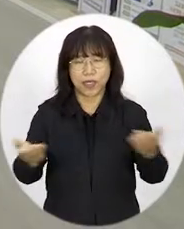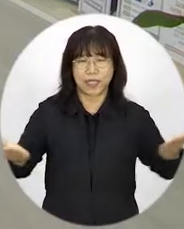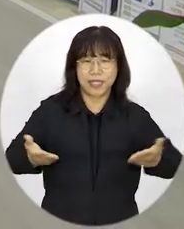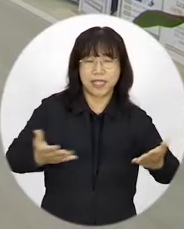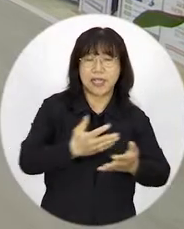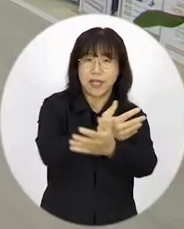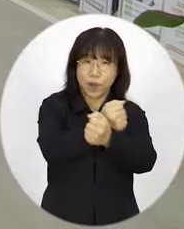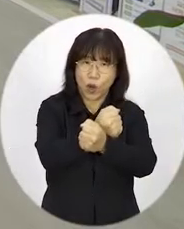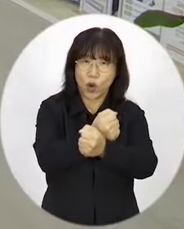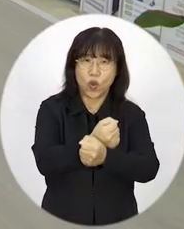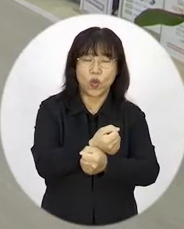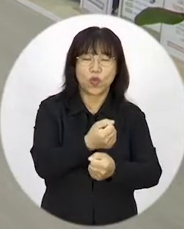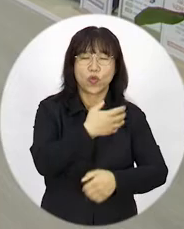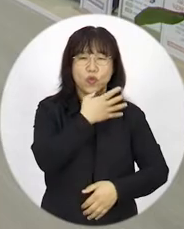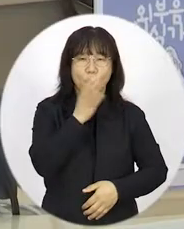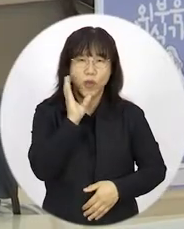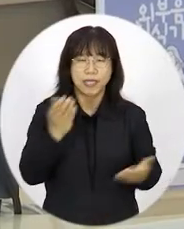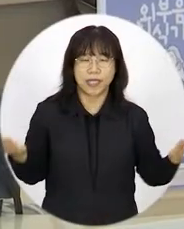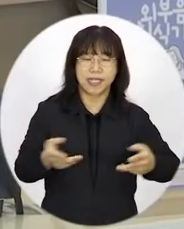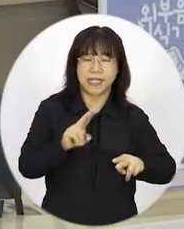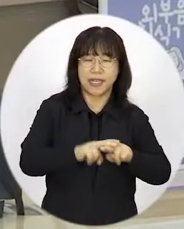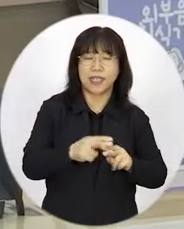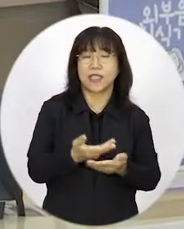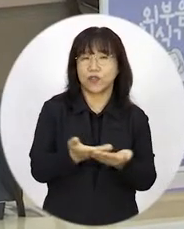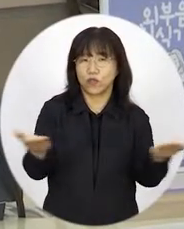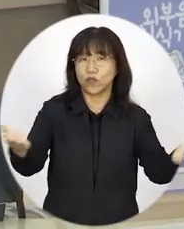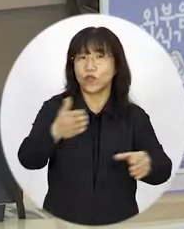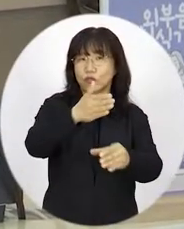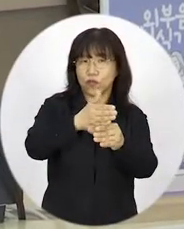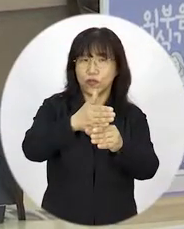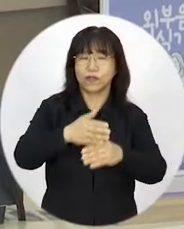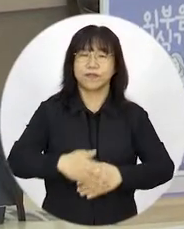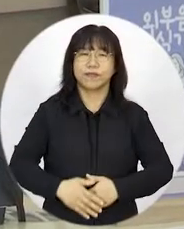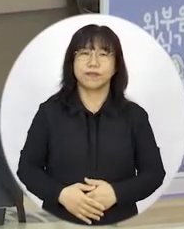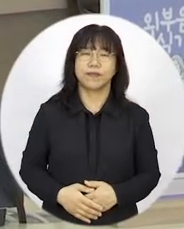계약을 체결하고 다양한 어르신 일자리를 제공하고 있습니다.